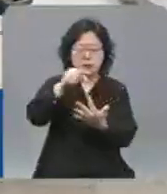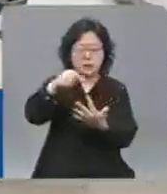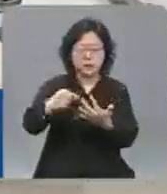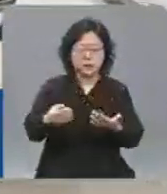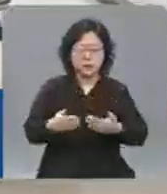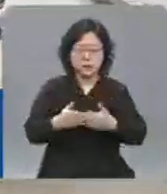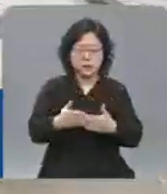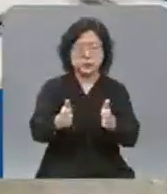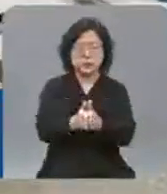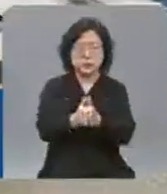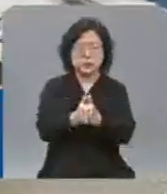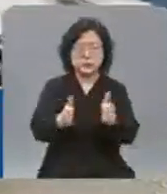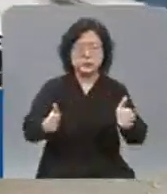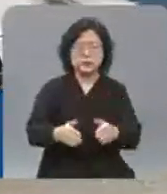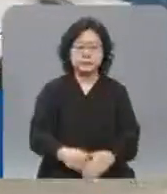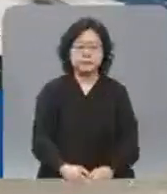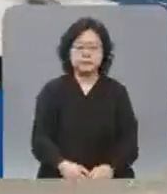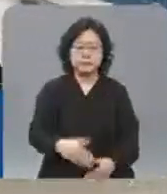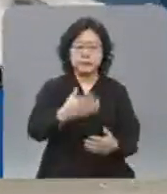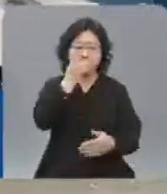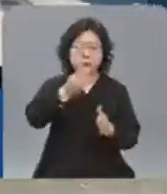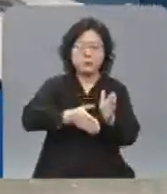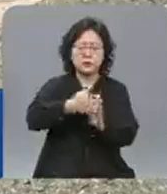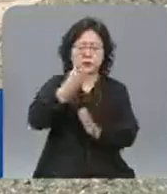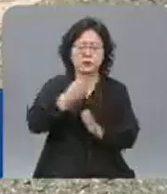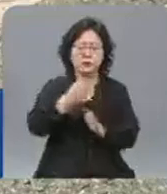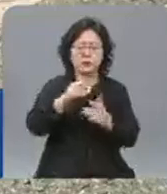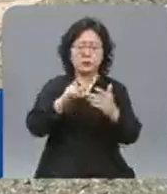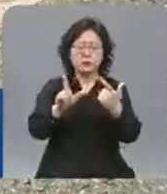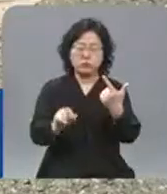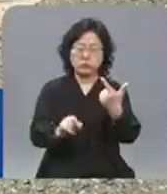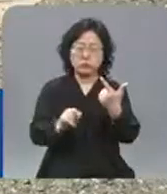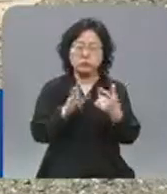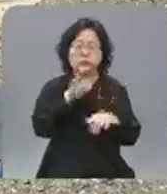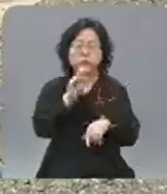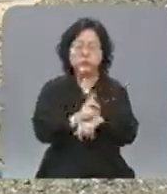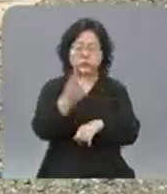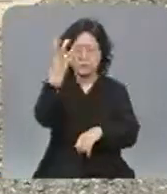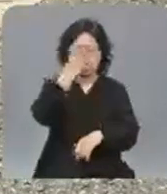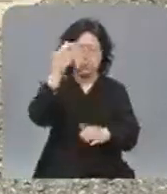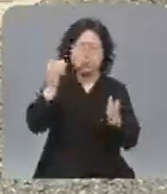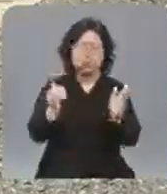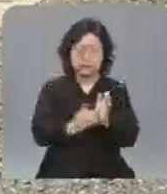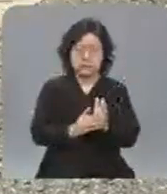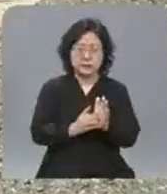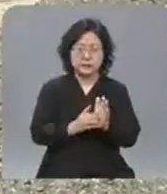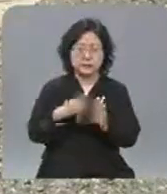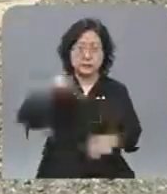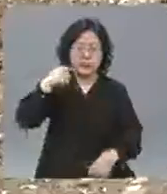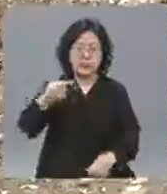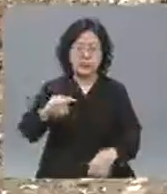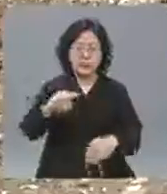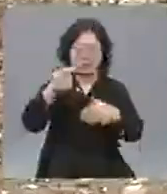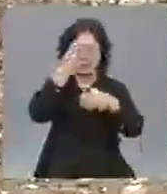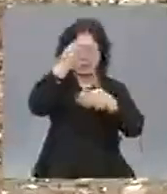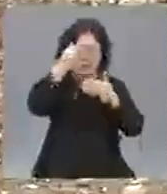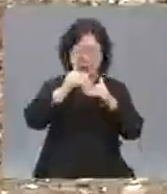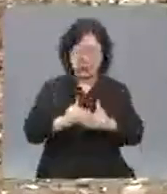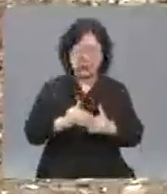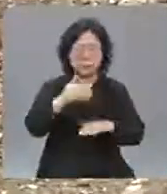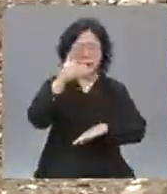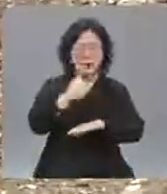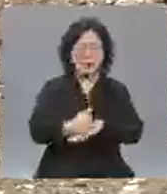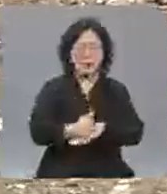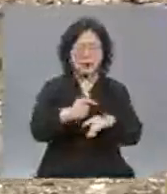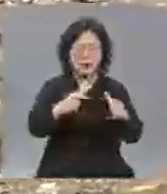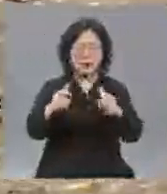작업에 착수했다고 밝혔습니다. 순천시는 오는 6월까지 타당성 조사가 완료되면 조사 과정과 결과를 해당